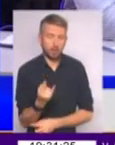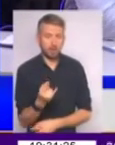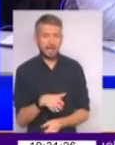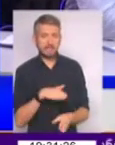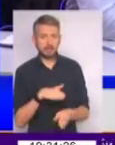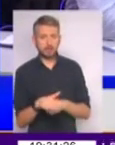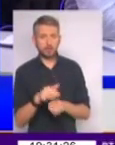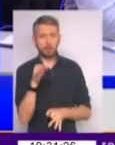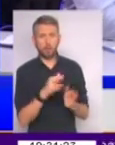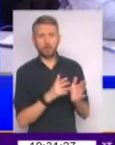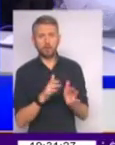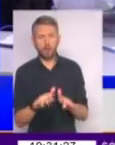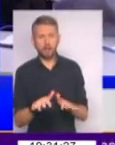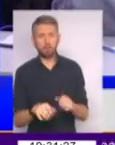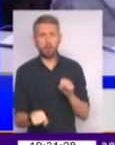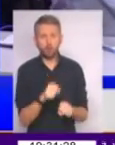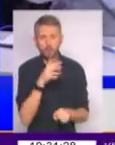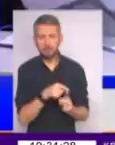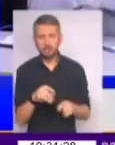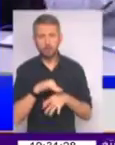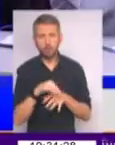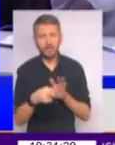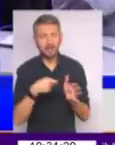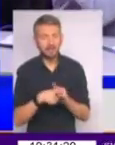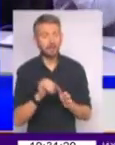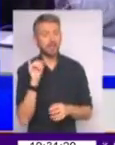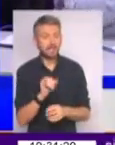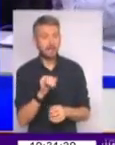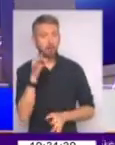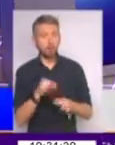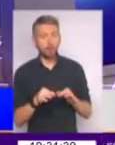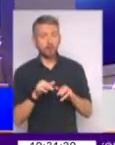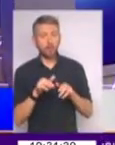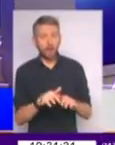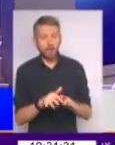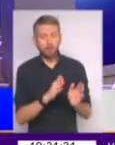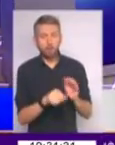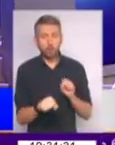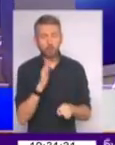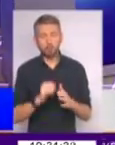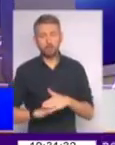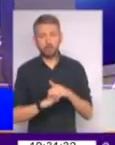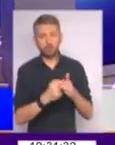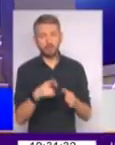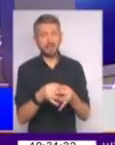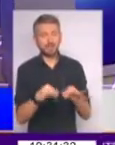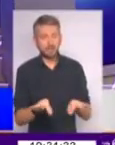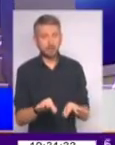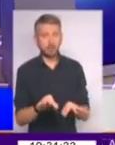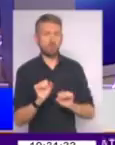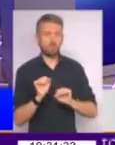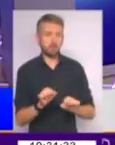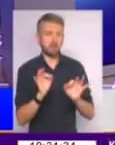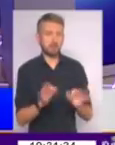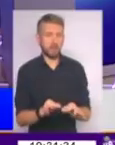Здійснюється процесуальне порушення під час проведення слідства. І процесуальне порушення буде підставою для звільнення, виправдання злочинця.